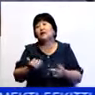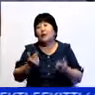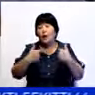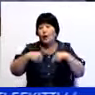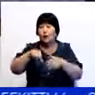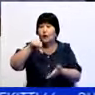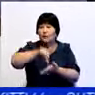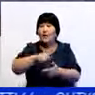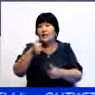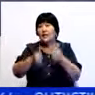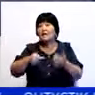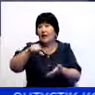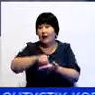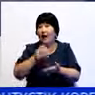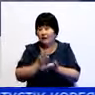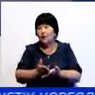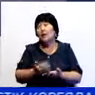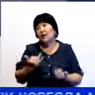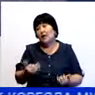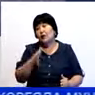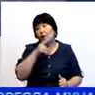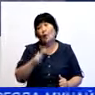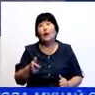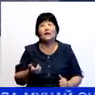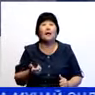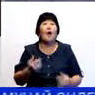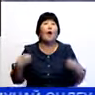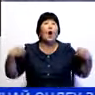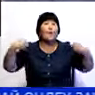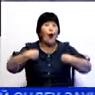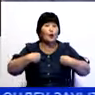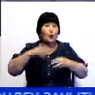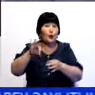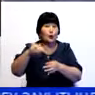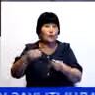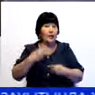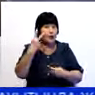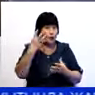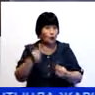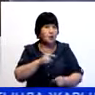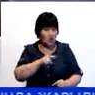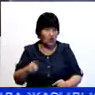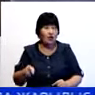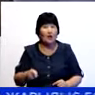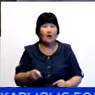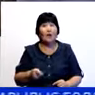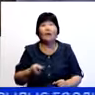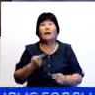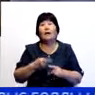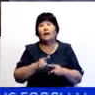қазір жарысқа қатысып отырмын. Қазіргі уақытта бізге пальто тігу берілді. Барлығын 2 күн ішінде